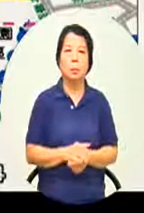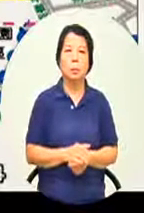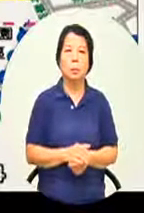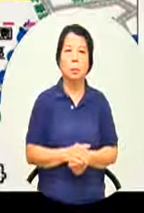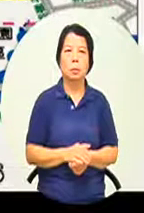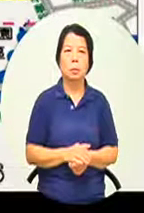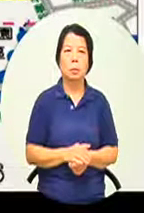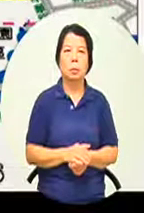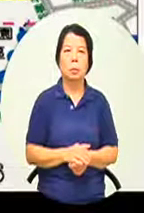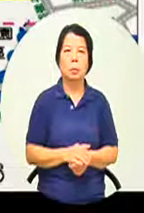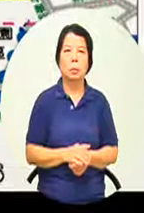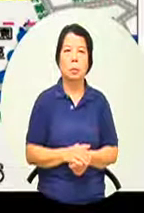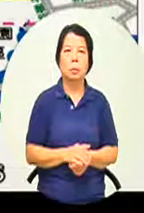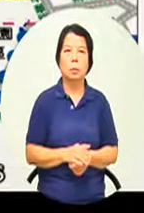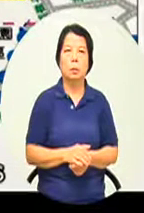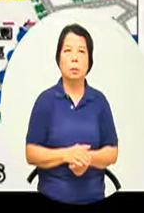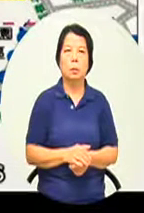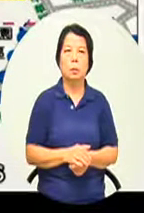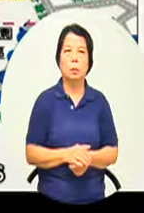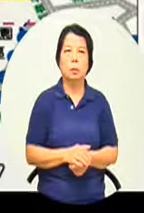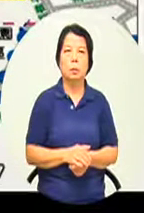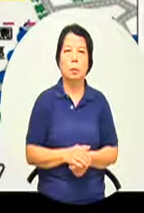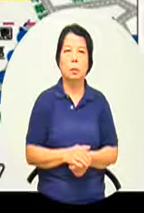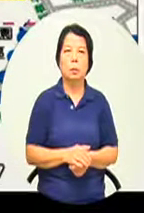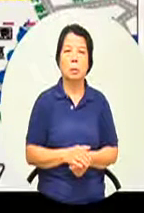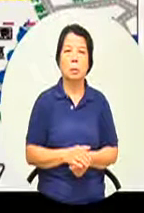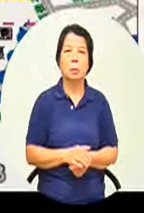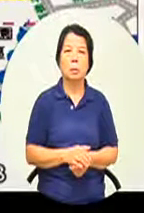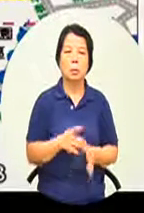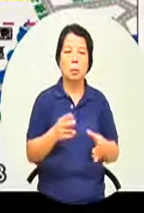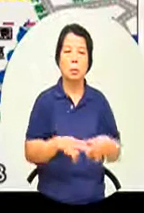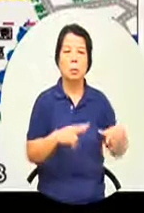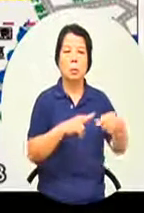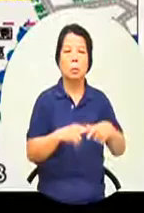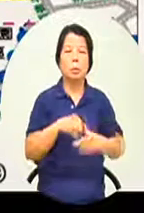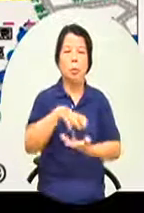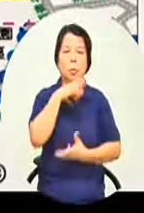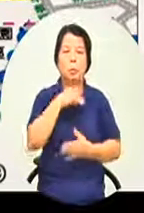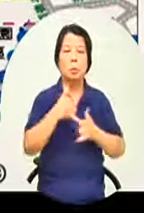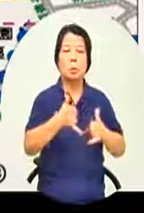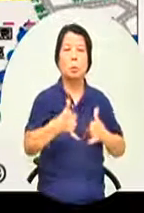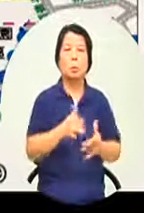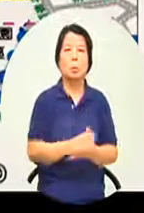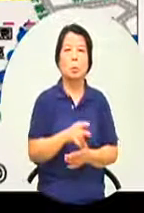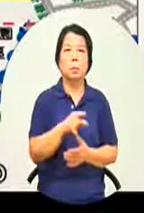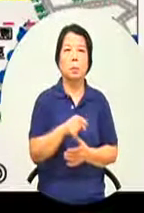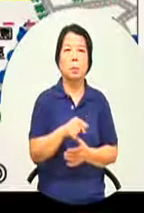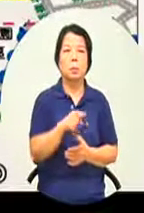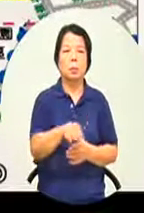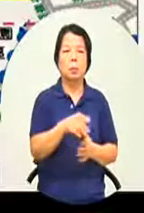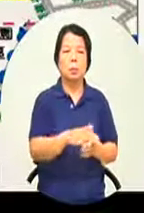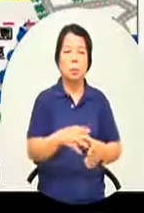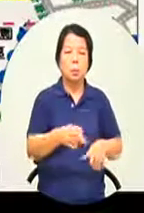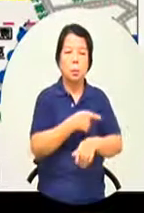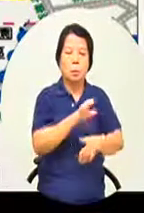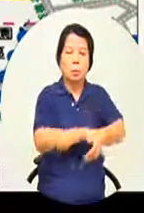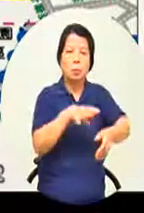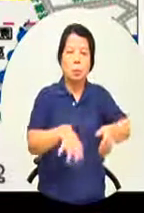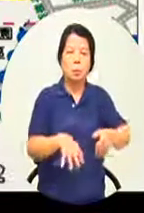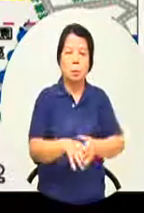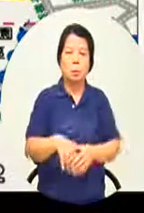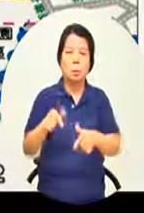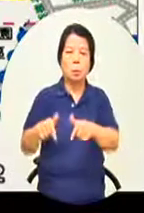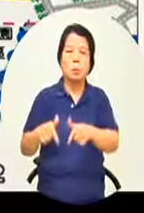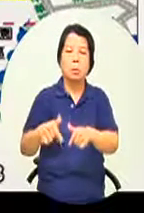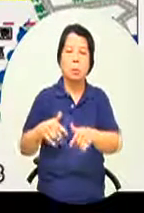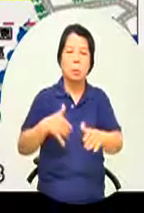放大到这边来哈。它我们要今天要讨论的就是介寿路这个区块哈。这个区块等于说以魏征雅岛左南站进